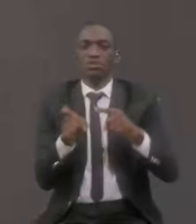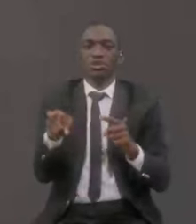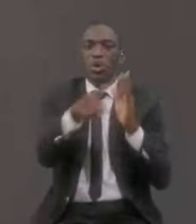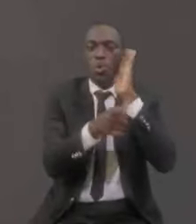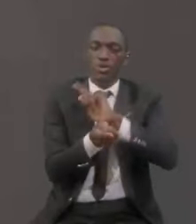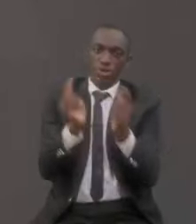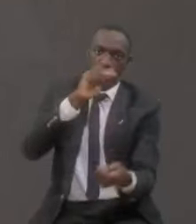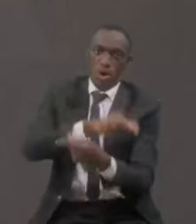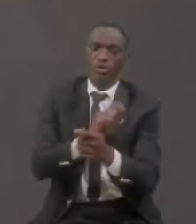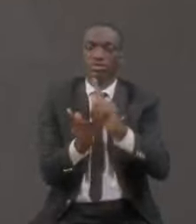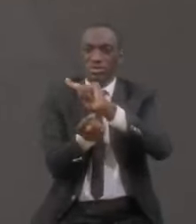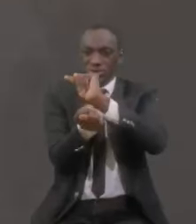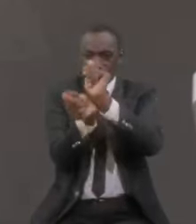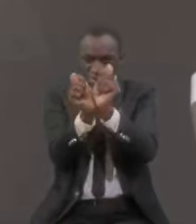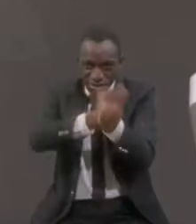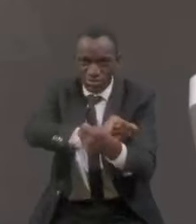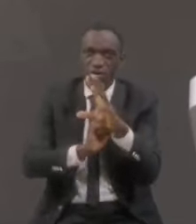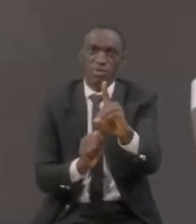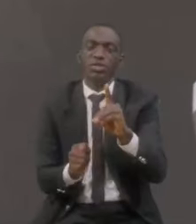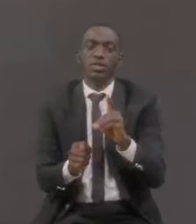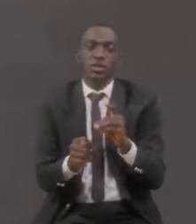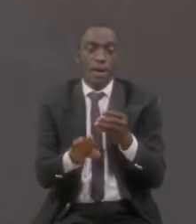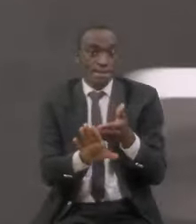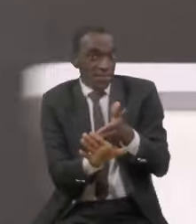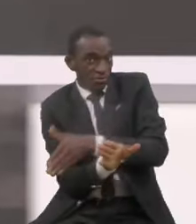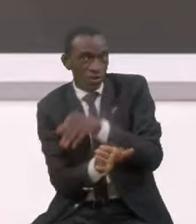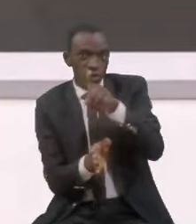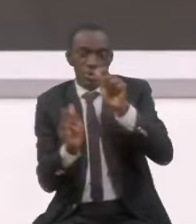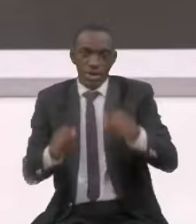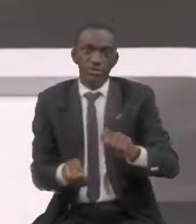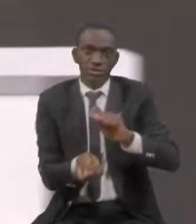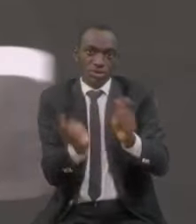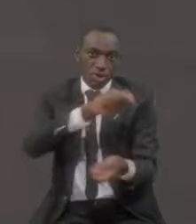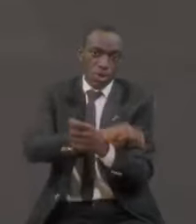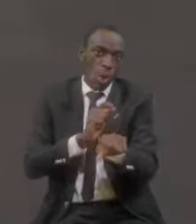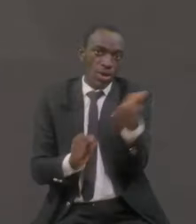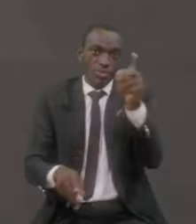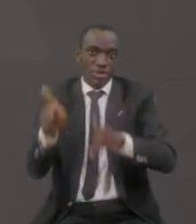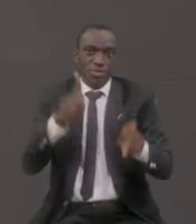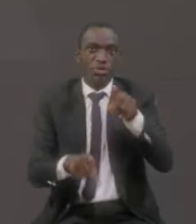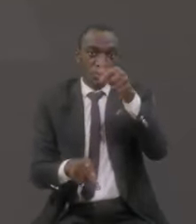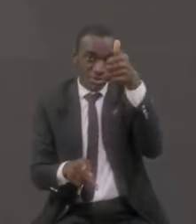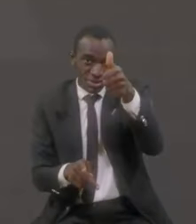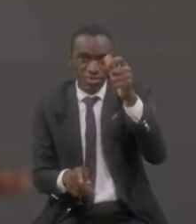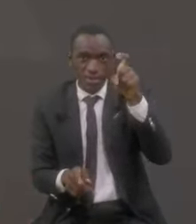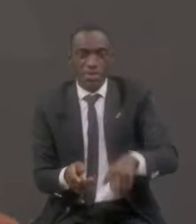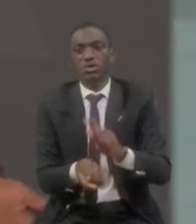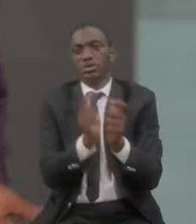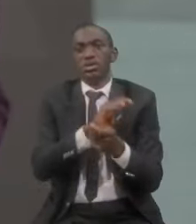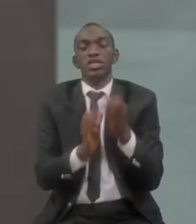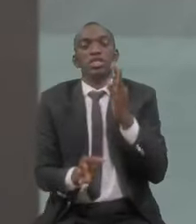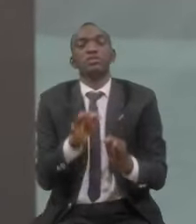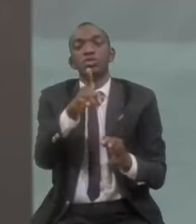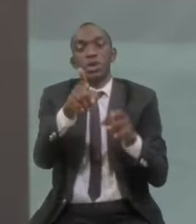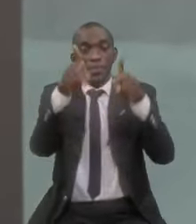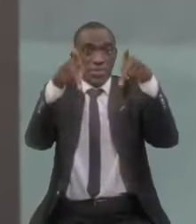qui reviennent. Avant de transformer les autres, il faut que toi-même tu sois transformé. Si tu es une personne qui marche dans la même